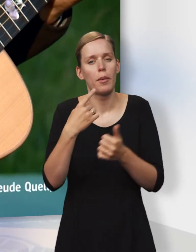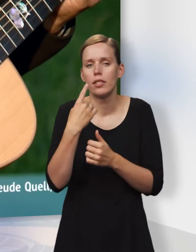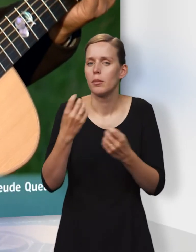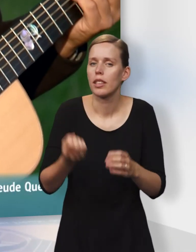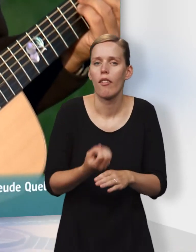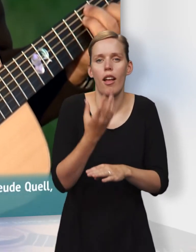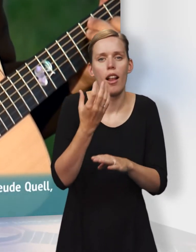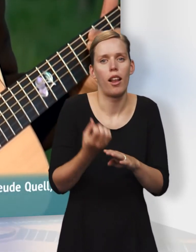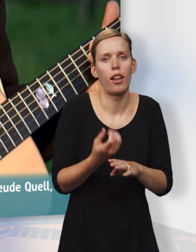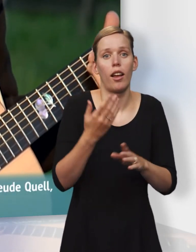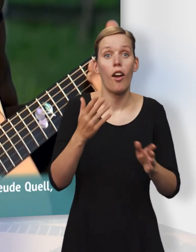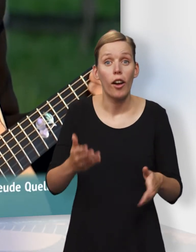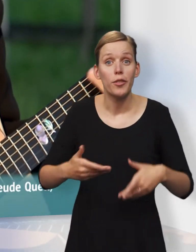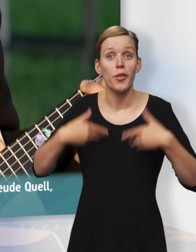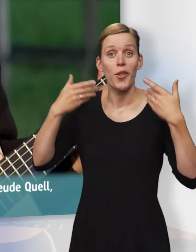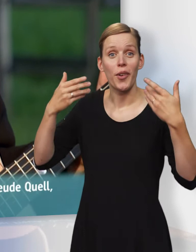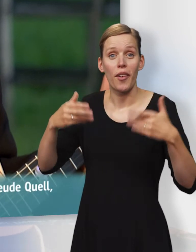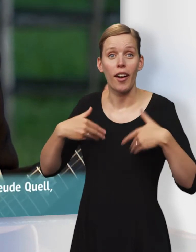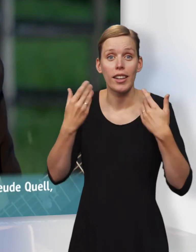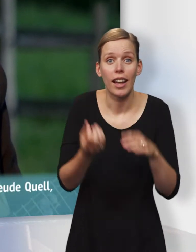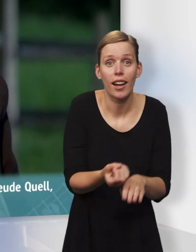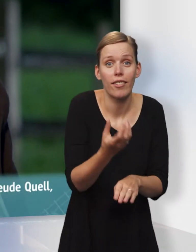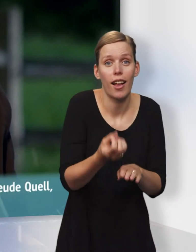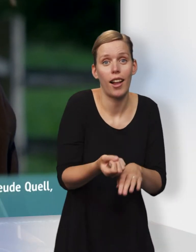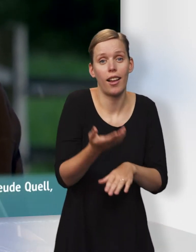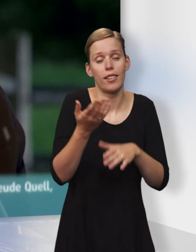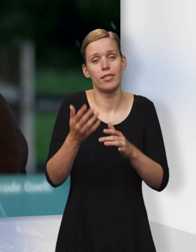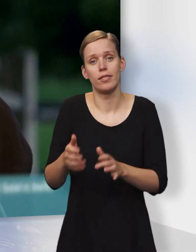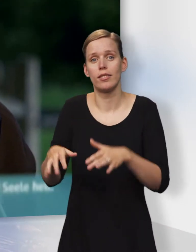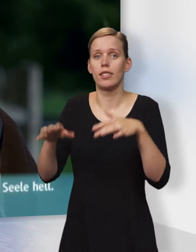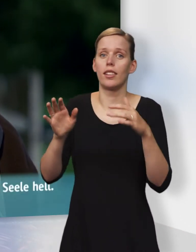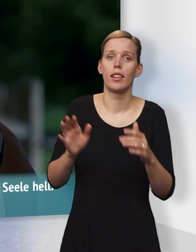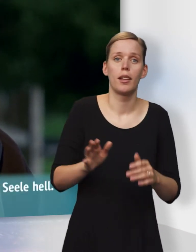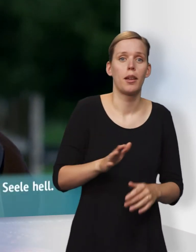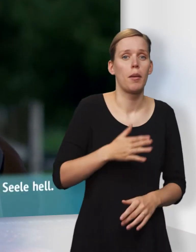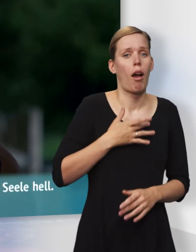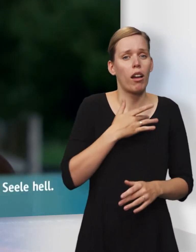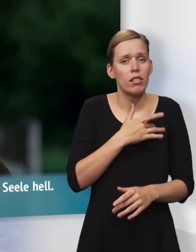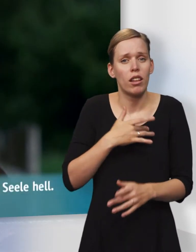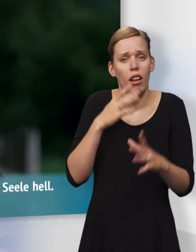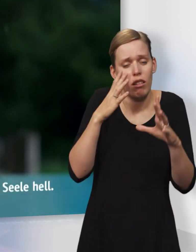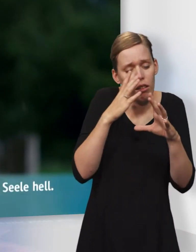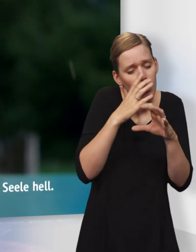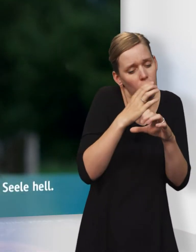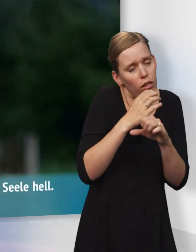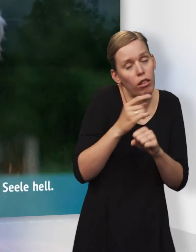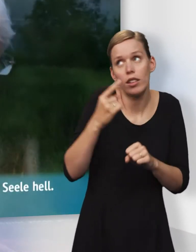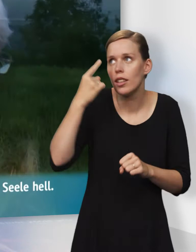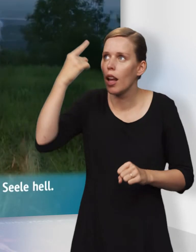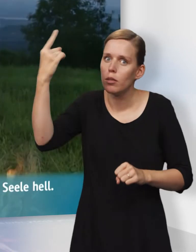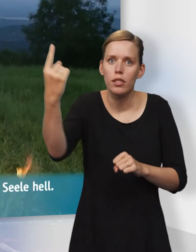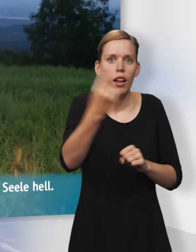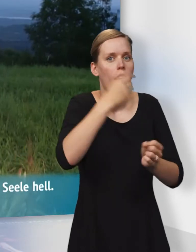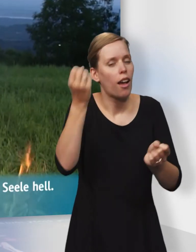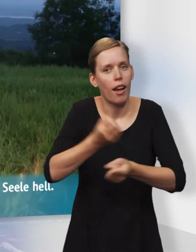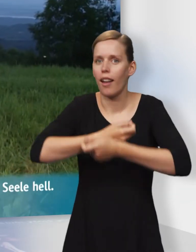Quelle des Lebens und der Freude Quelle. Du machst das